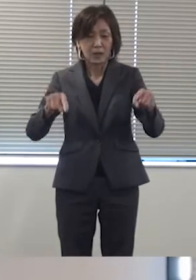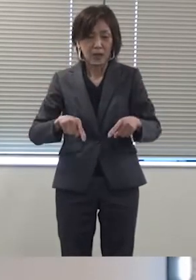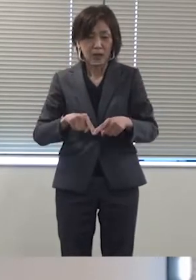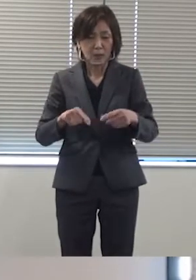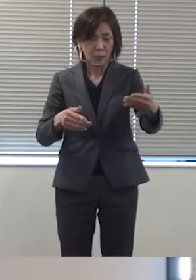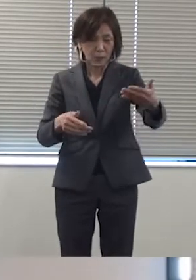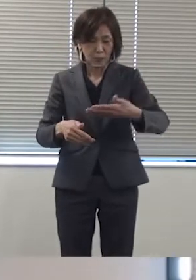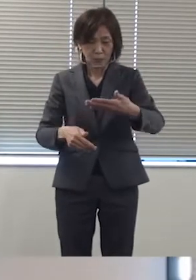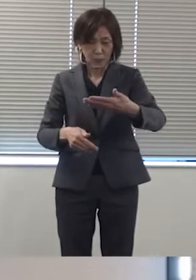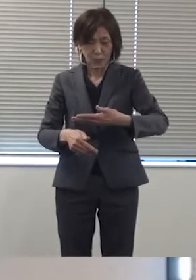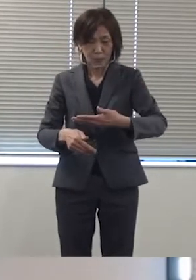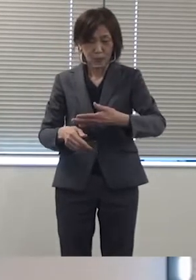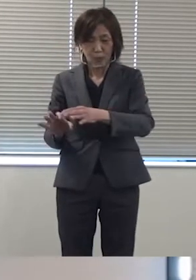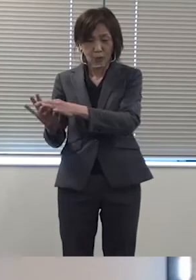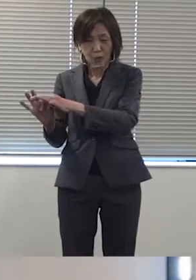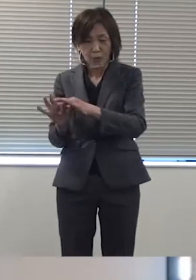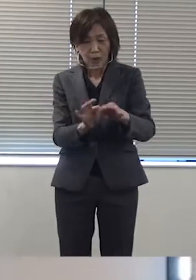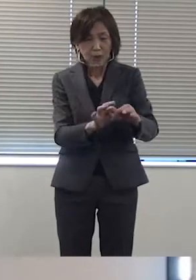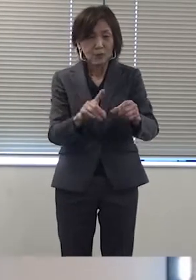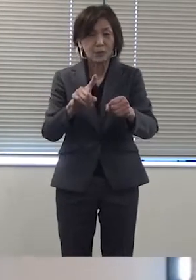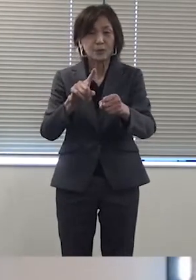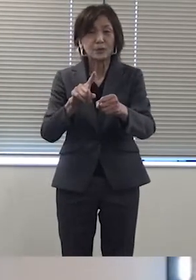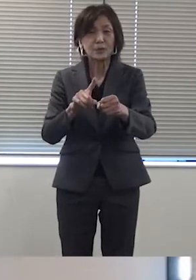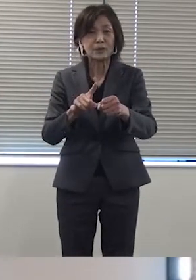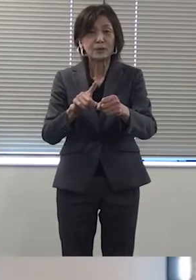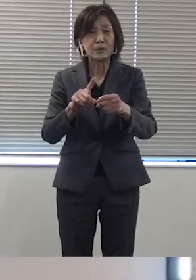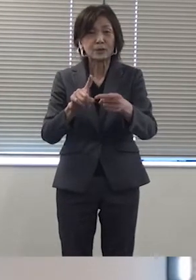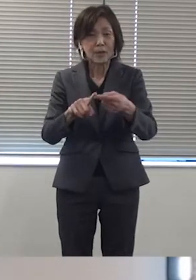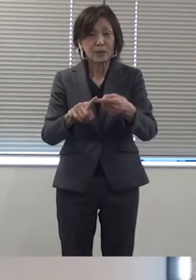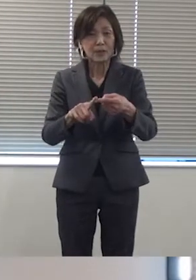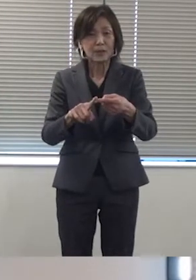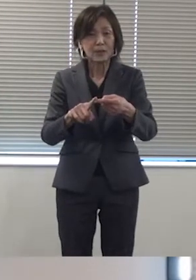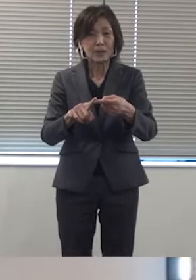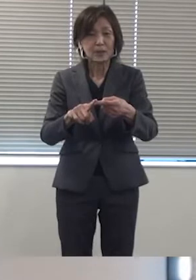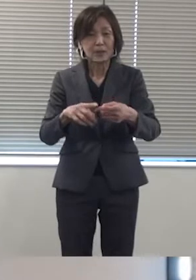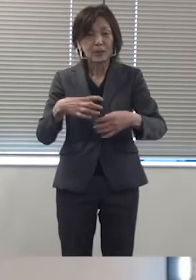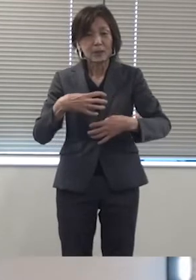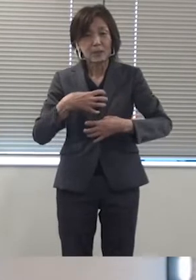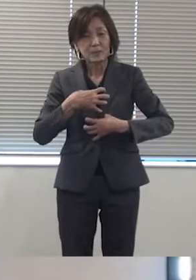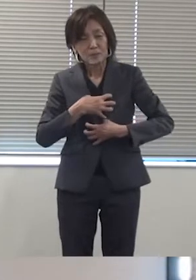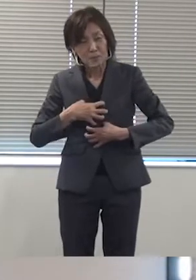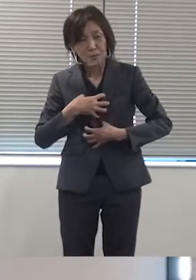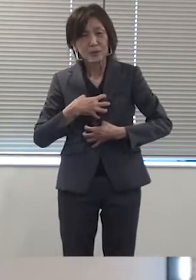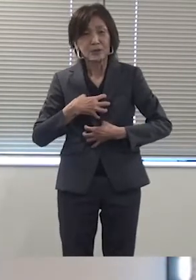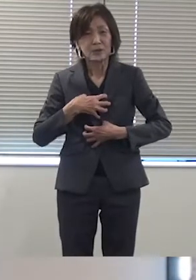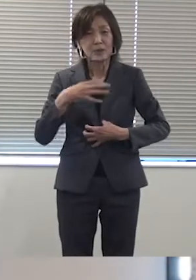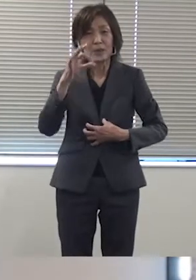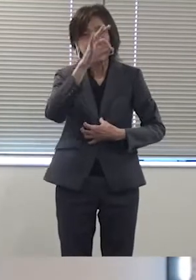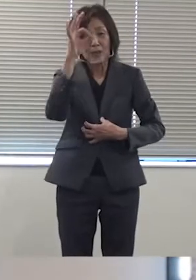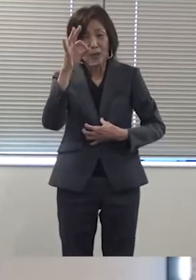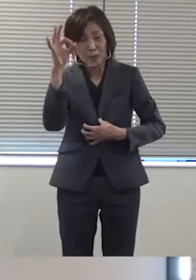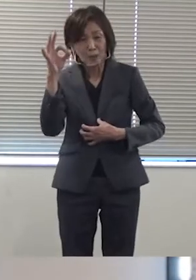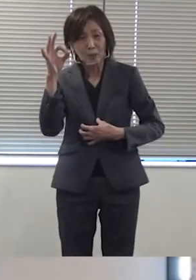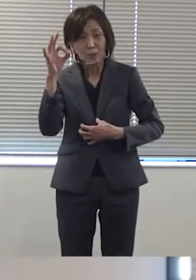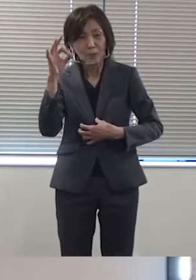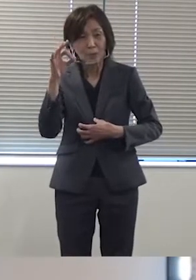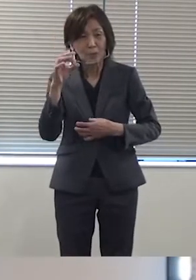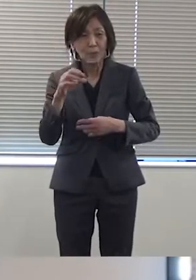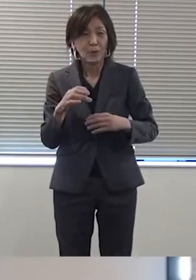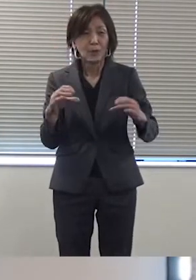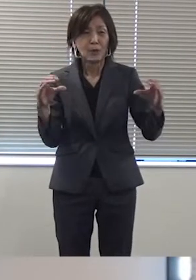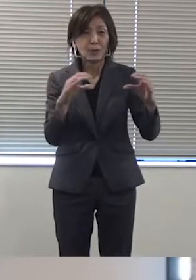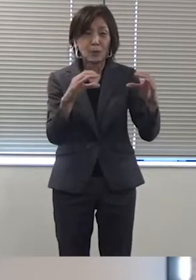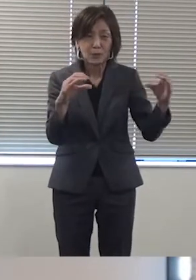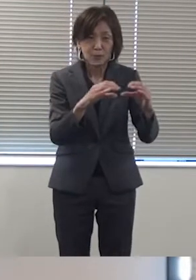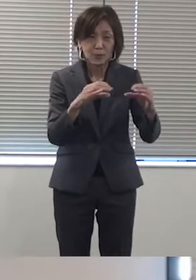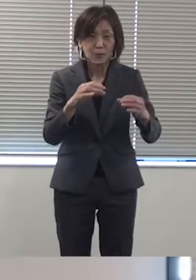苦境に立っているのは観光業、それから公共交通、それと飲食関係、この産業種なんですね。他はまずまず